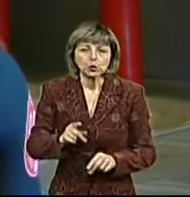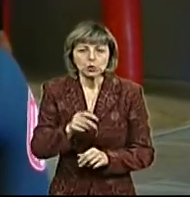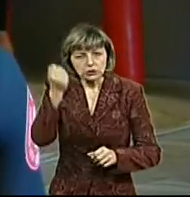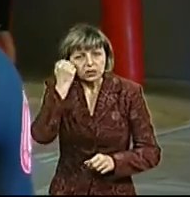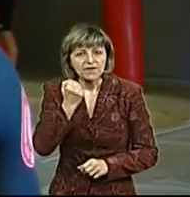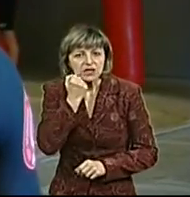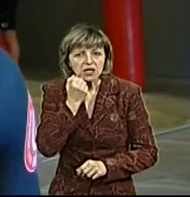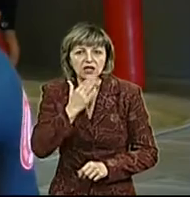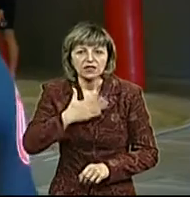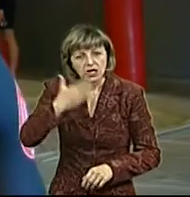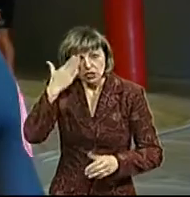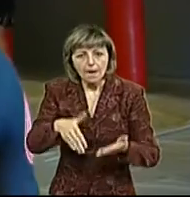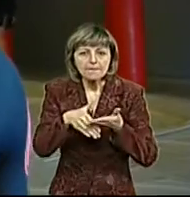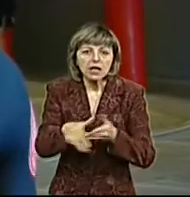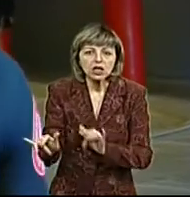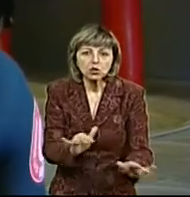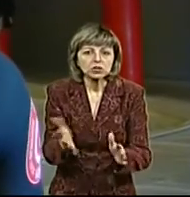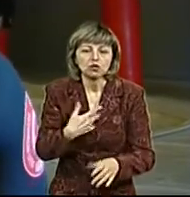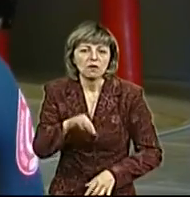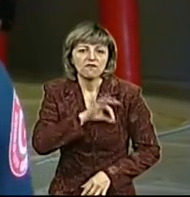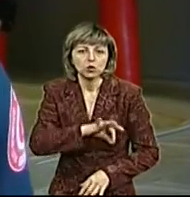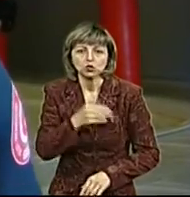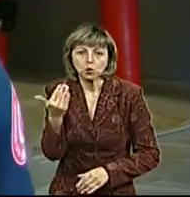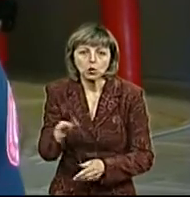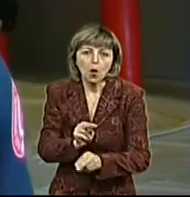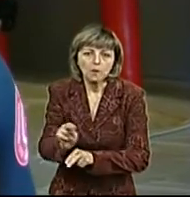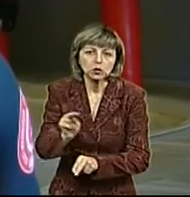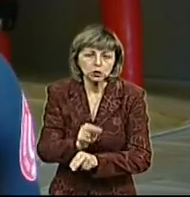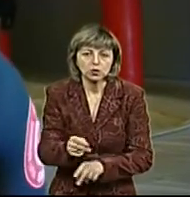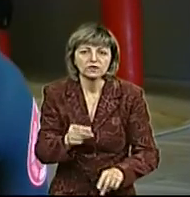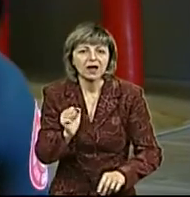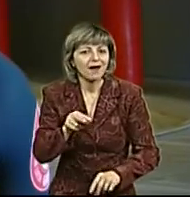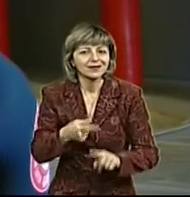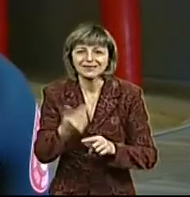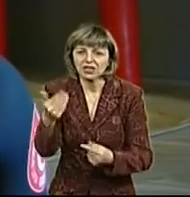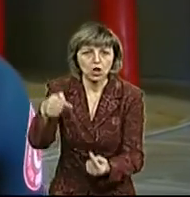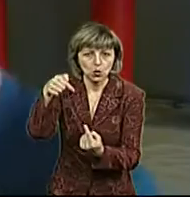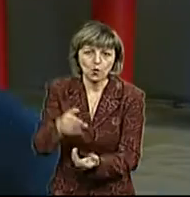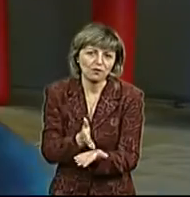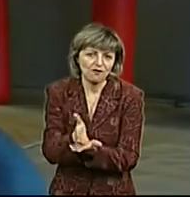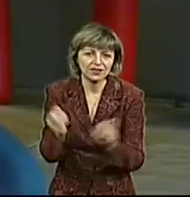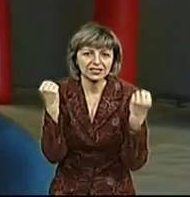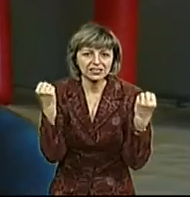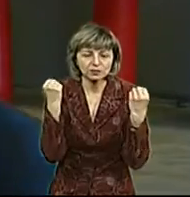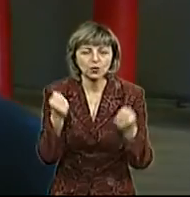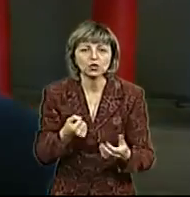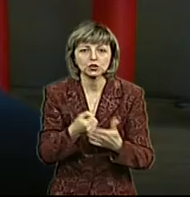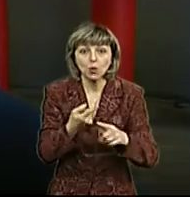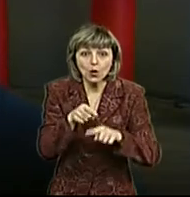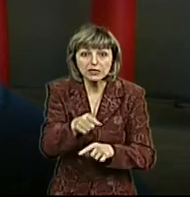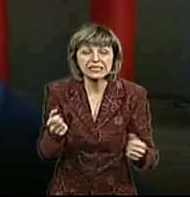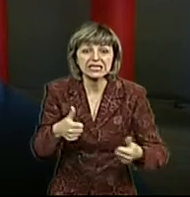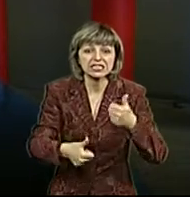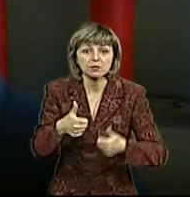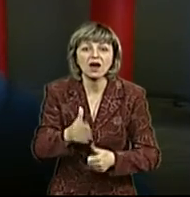завдяки нашій методиці, яку ми використовуємо в його підготовці. Проте це не його профільний спорт. До цих змагань, які будуть в